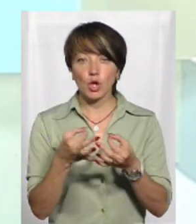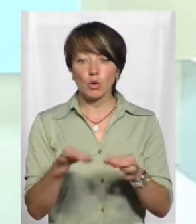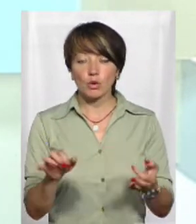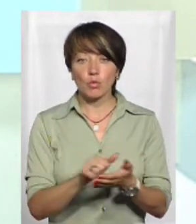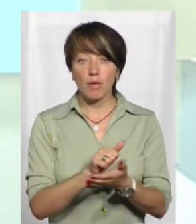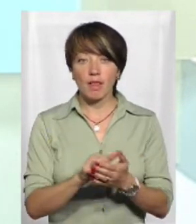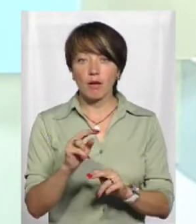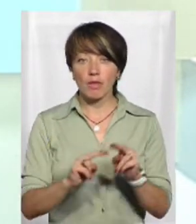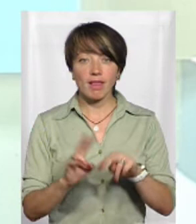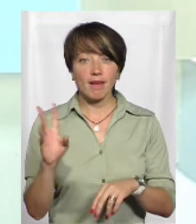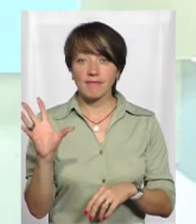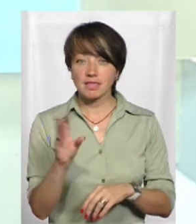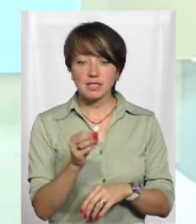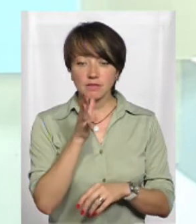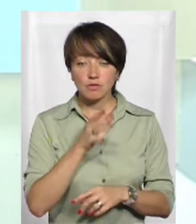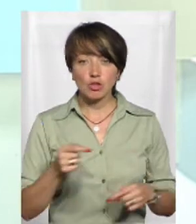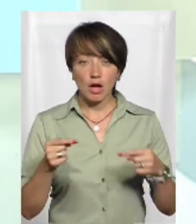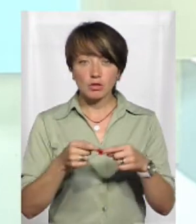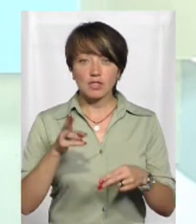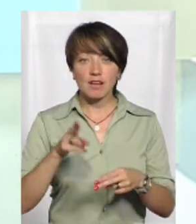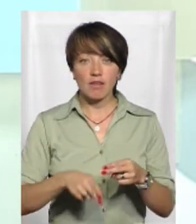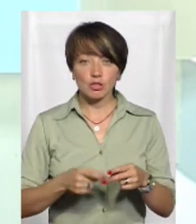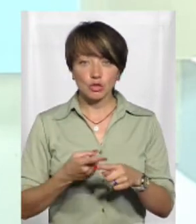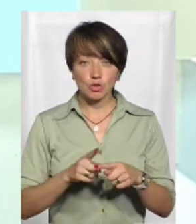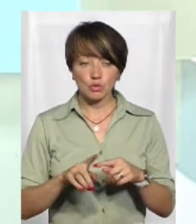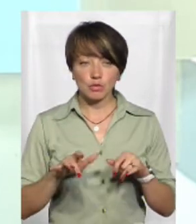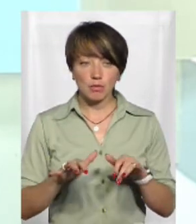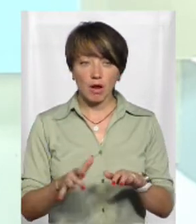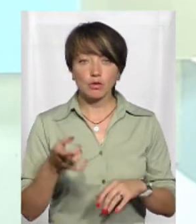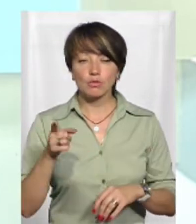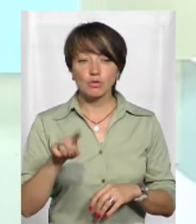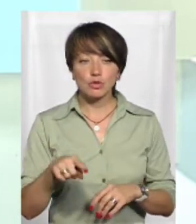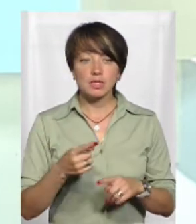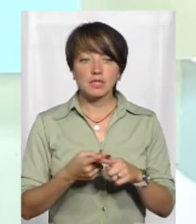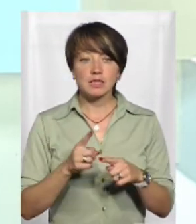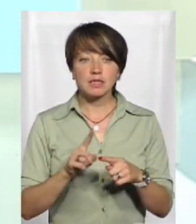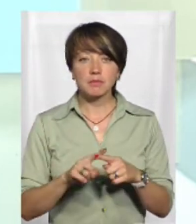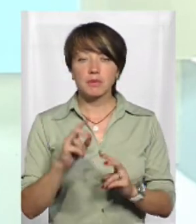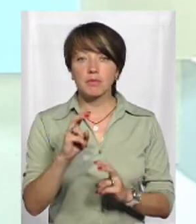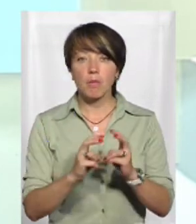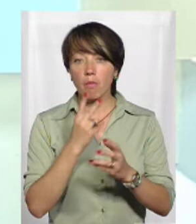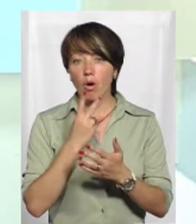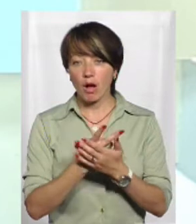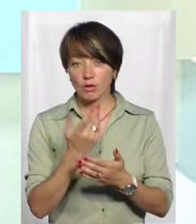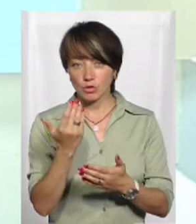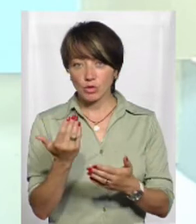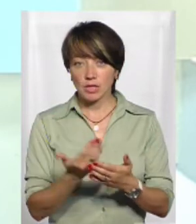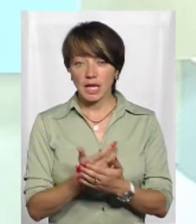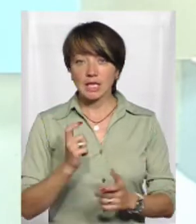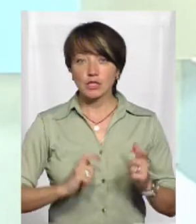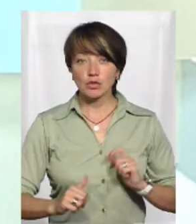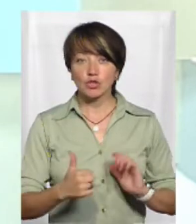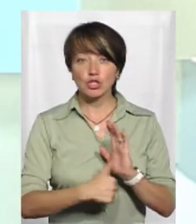на будівництво і не всі вчасно завершили цю справу. Тому що навіть це підприємство, яке показували в сюжеті, інститутське